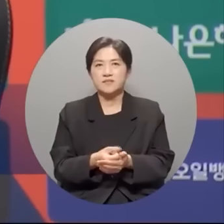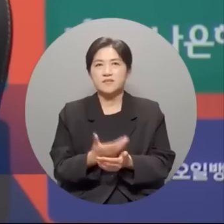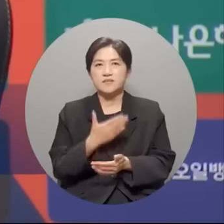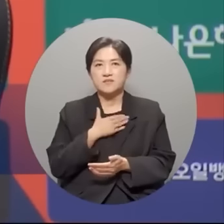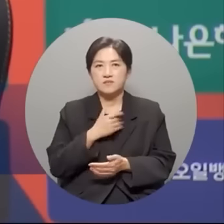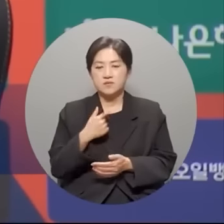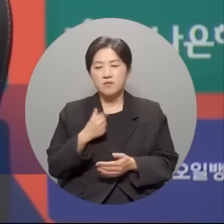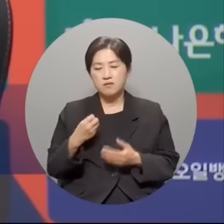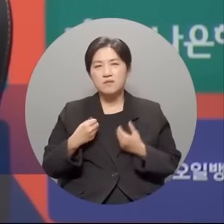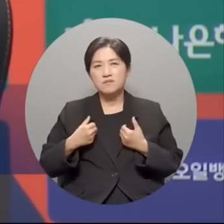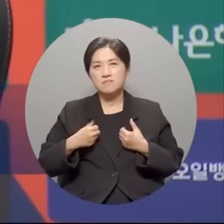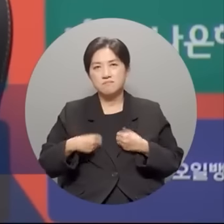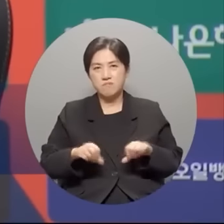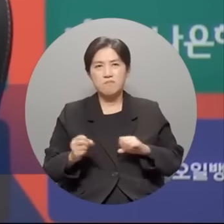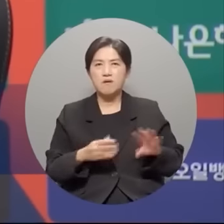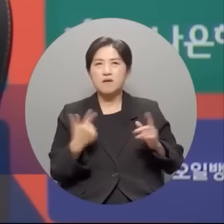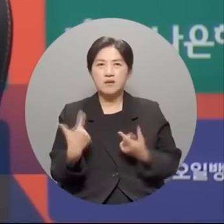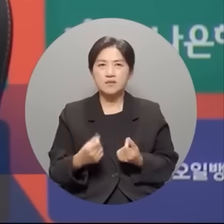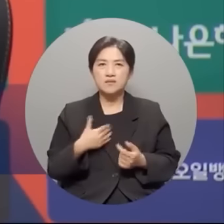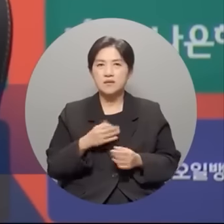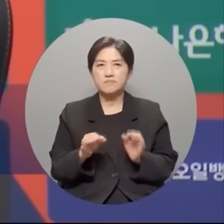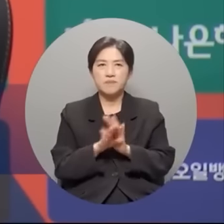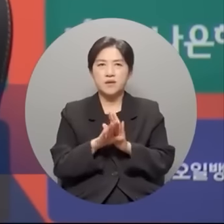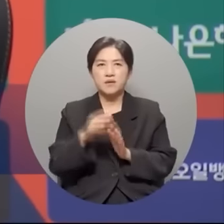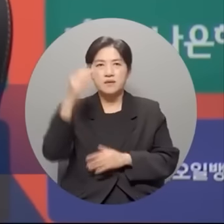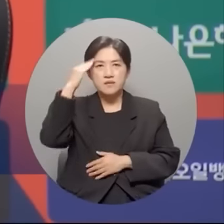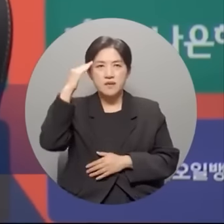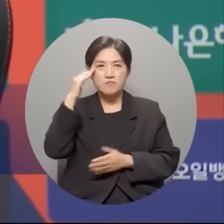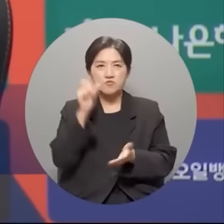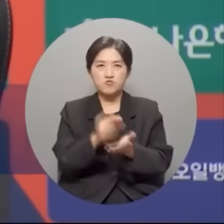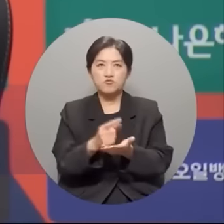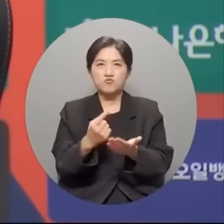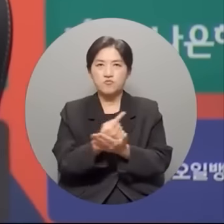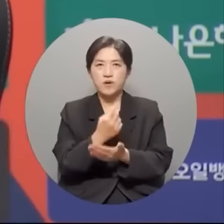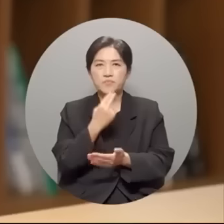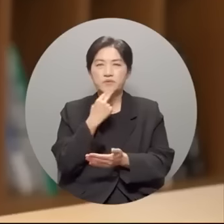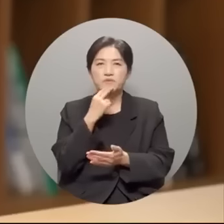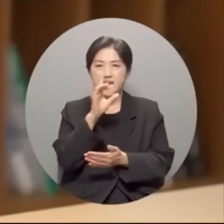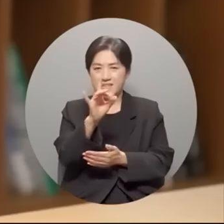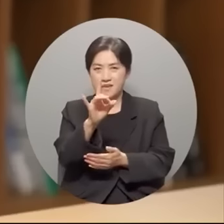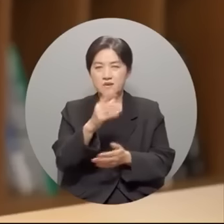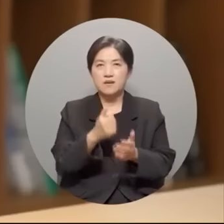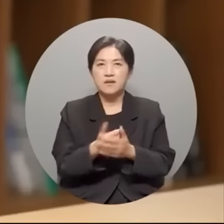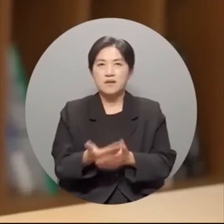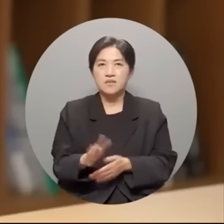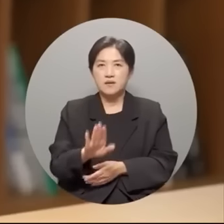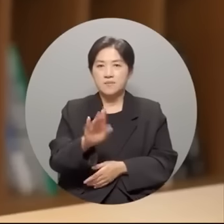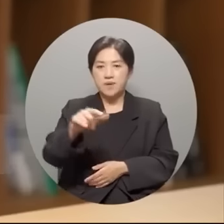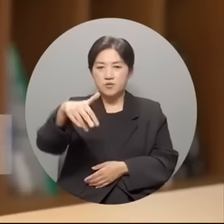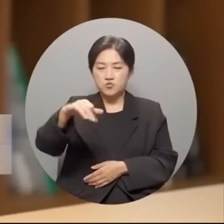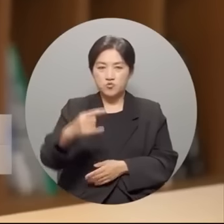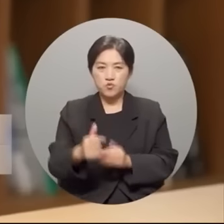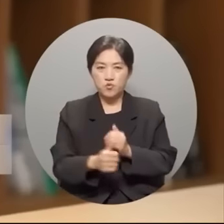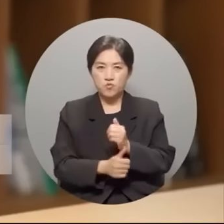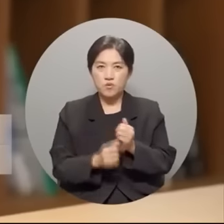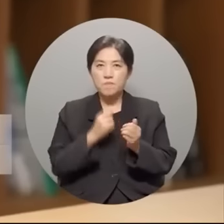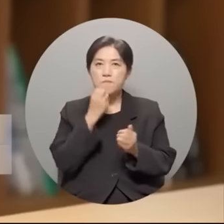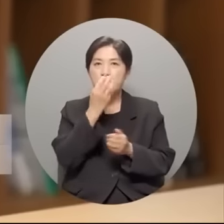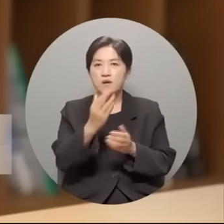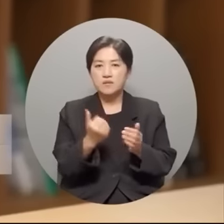저를 버렸습니다. 이제 저는 없습니다. 대한민국 축구밖에 없습니다. 하지만 박주호 위원의 폭로로